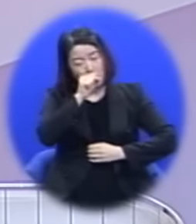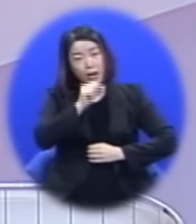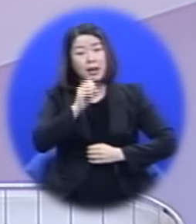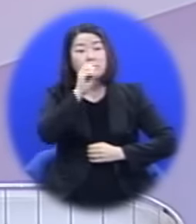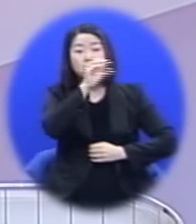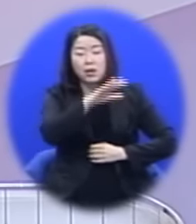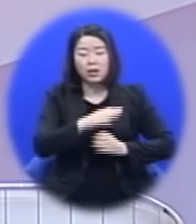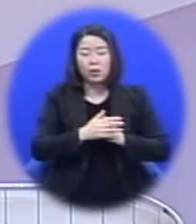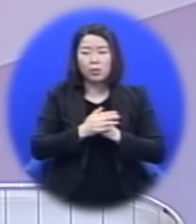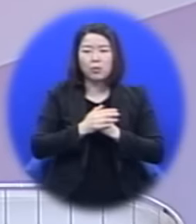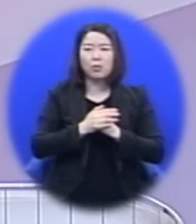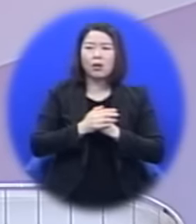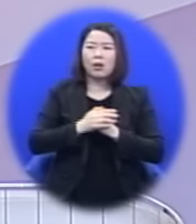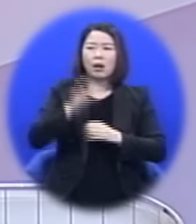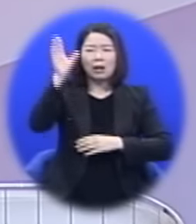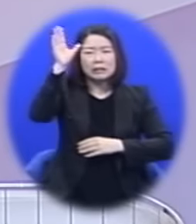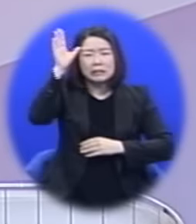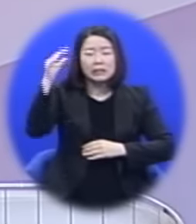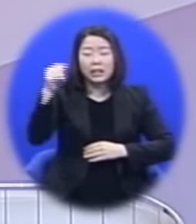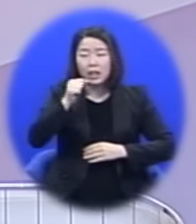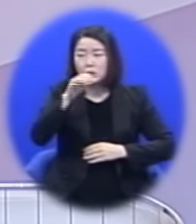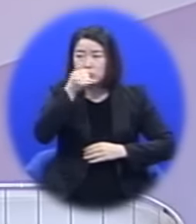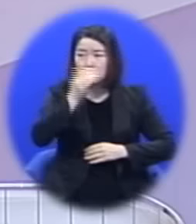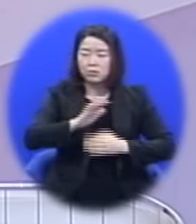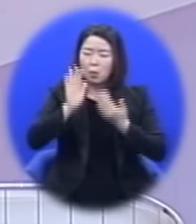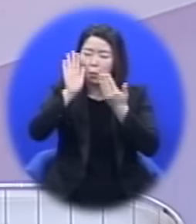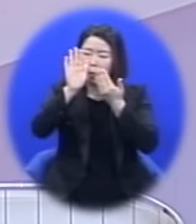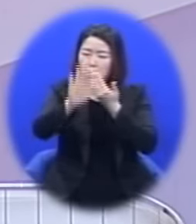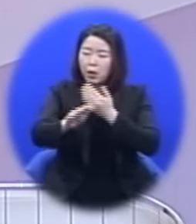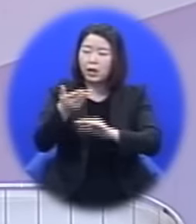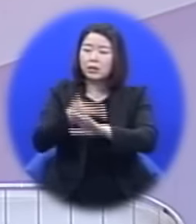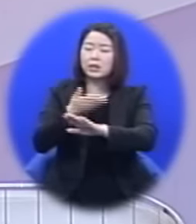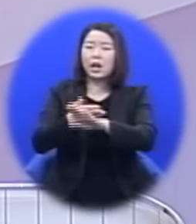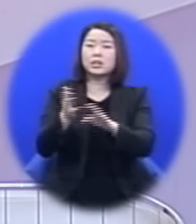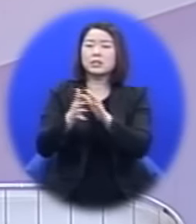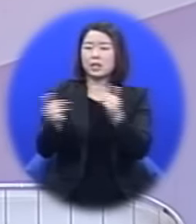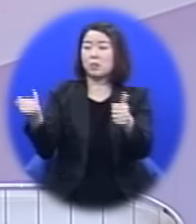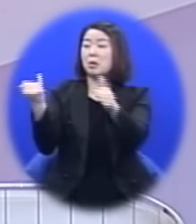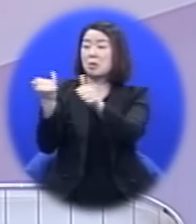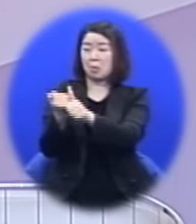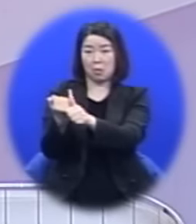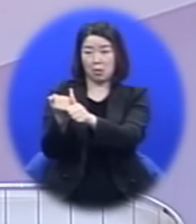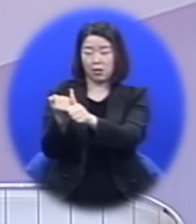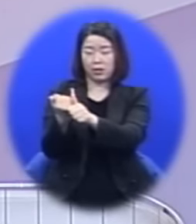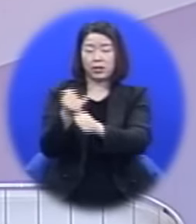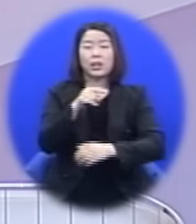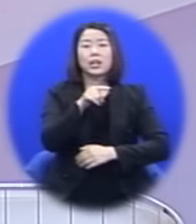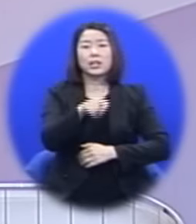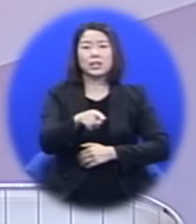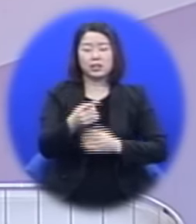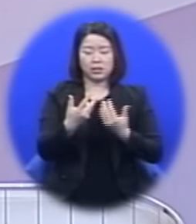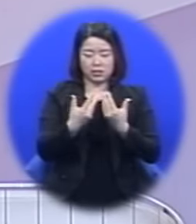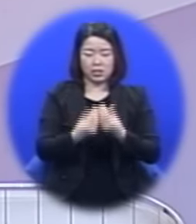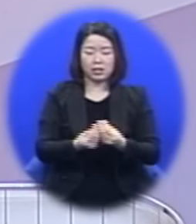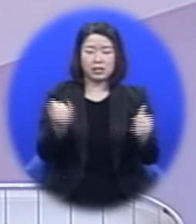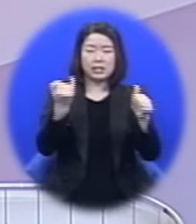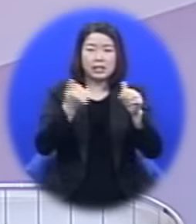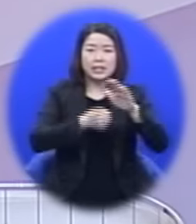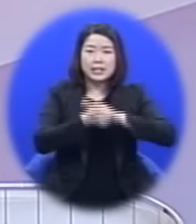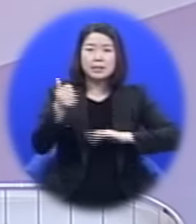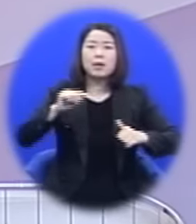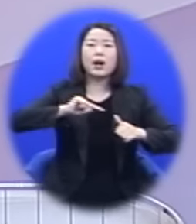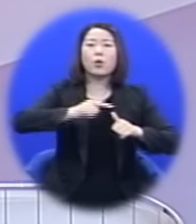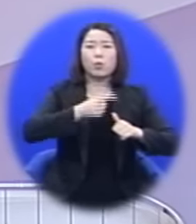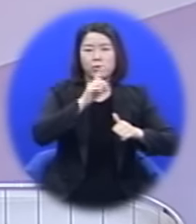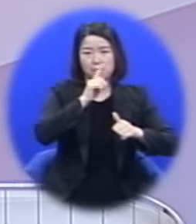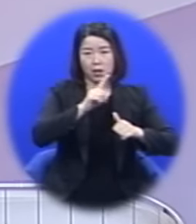기대만 가지게 하다가 나중에 딴 사람하고 결혼해 버리는 뭐 이런 경우를 희망 고문이라고 하는데,